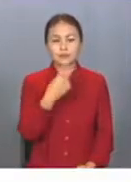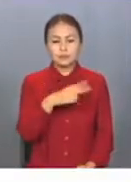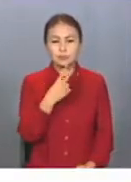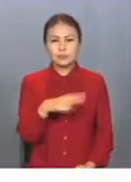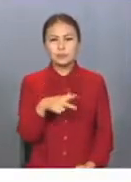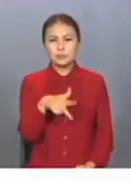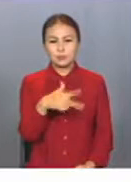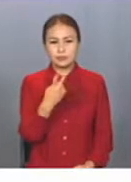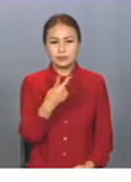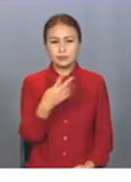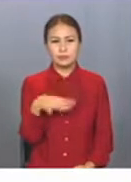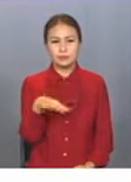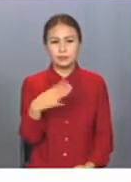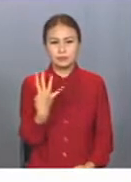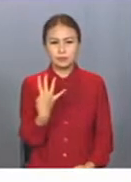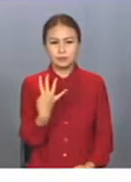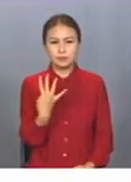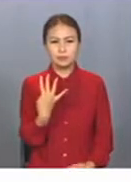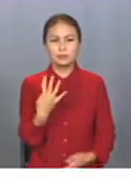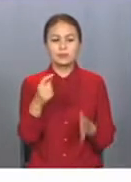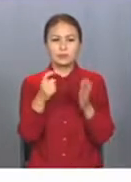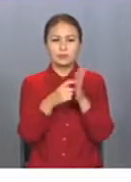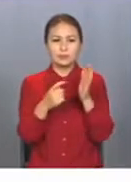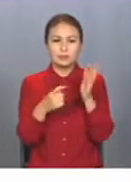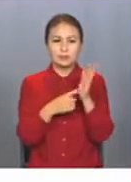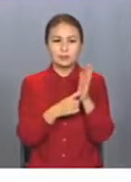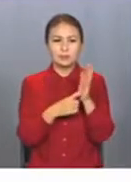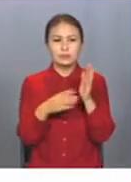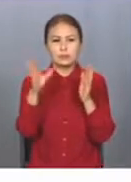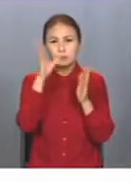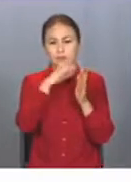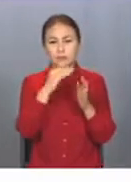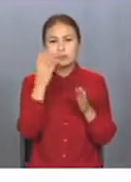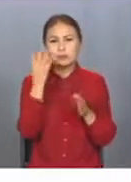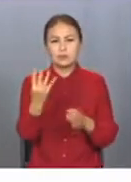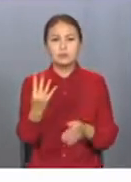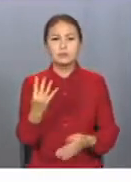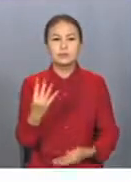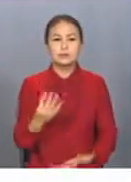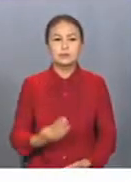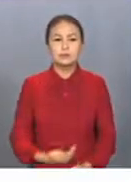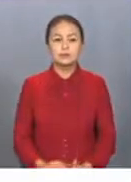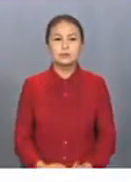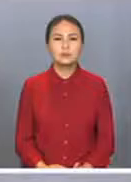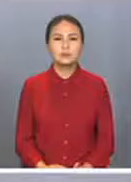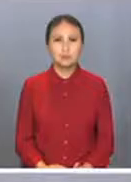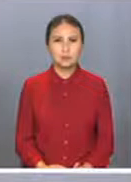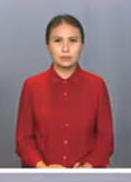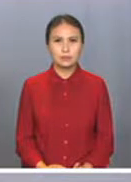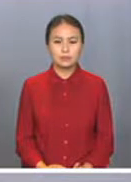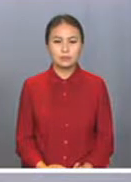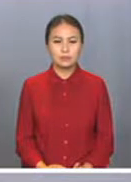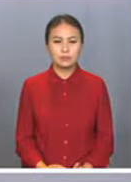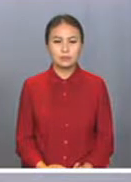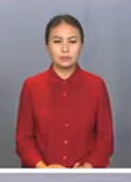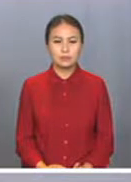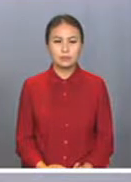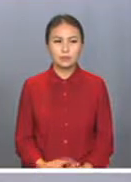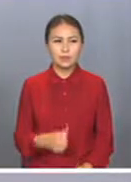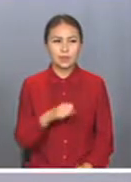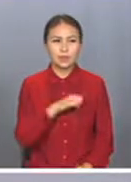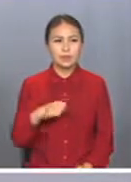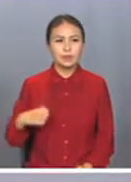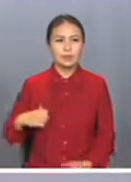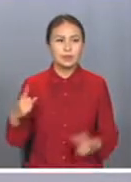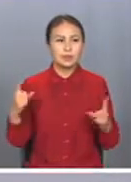32 және 44 сандарының ең үлкен ортақ бөлгіші 4-ке тең. Ең кіші